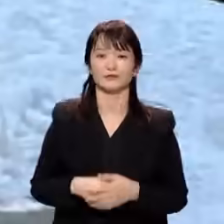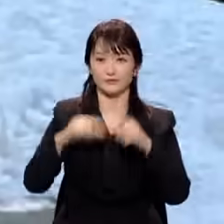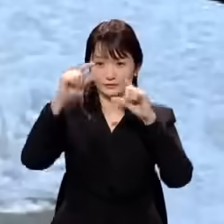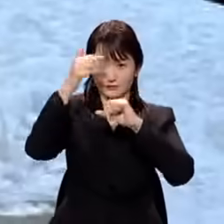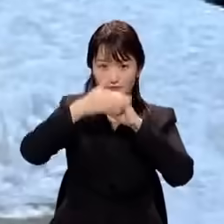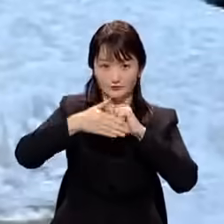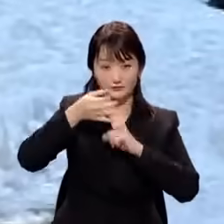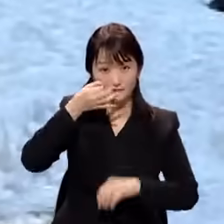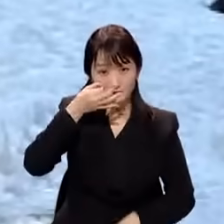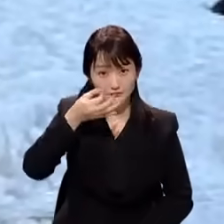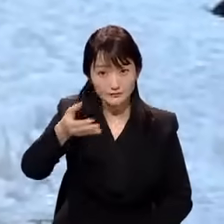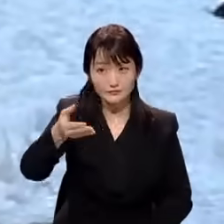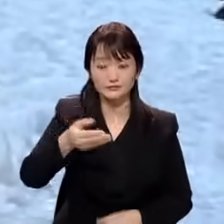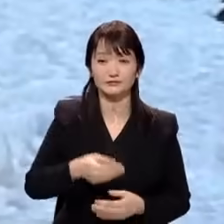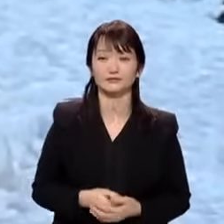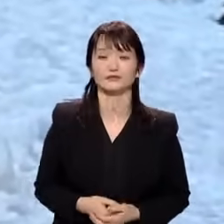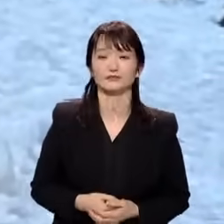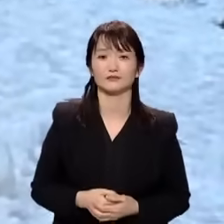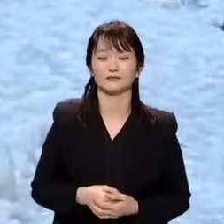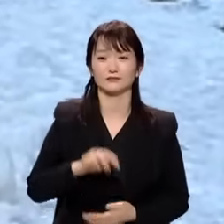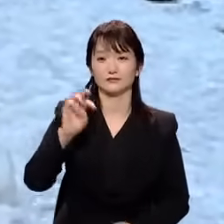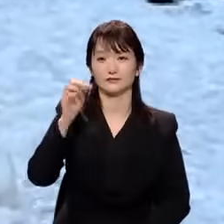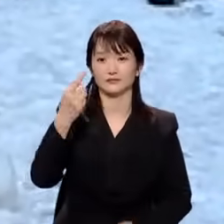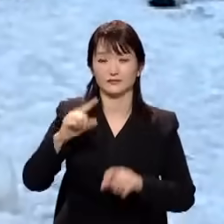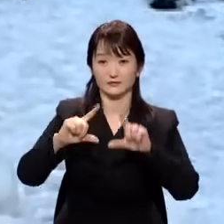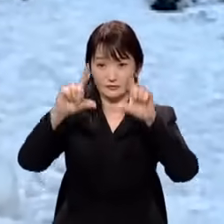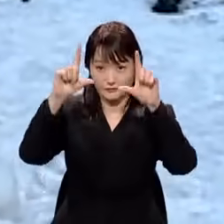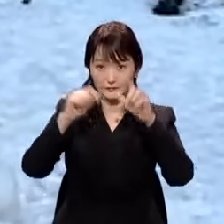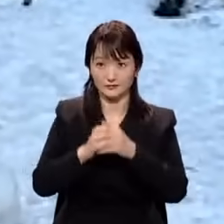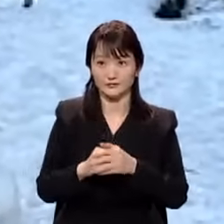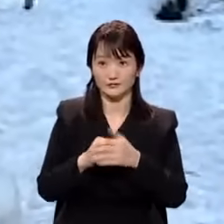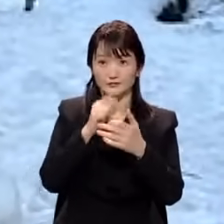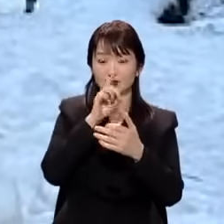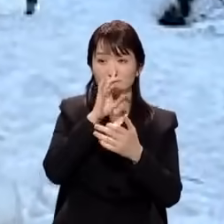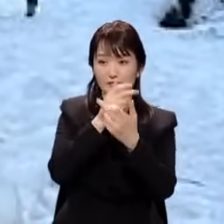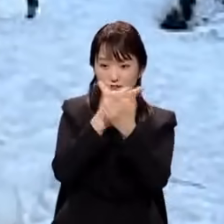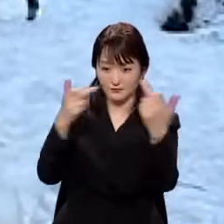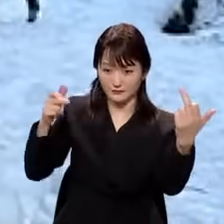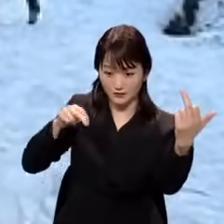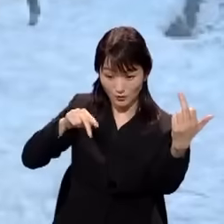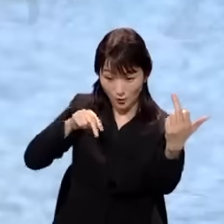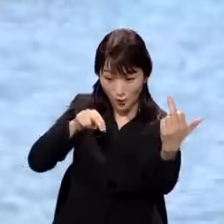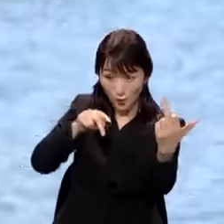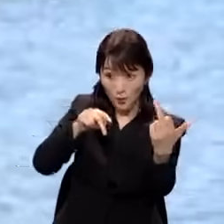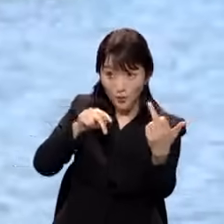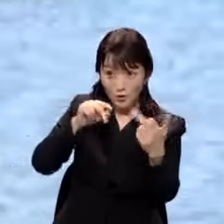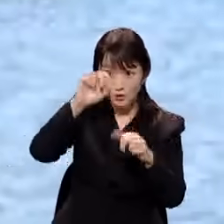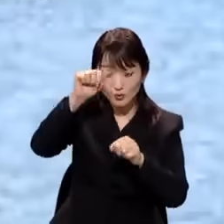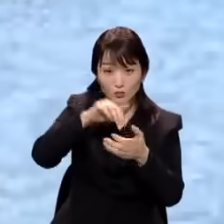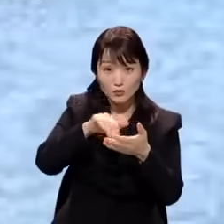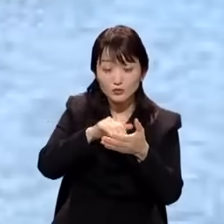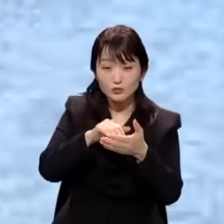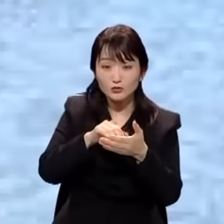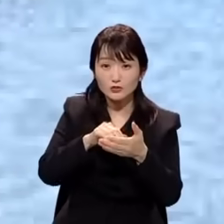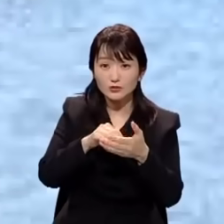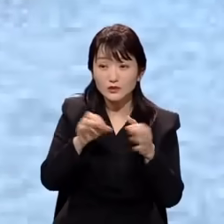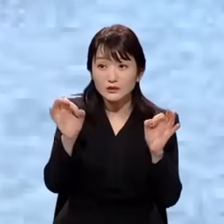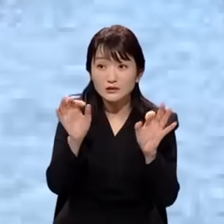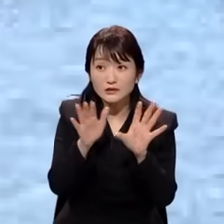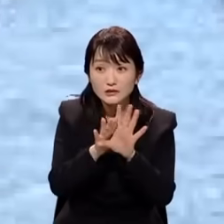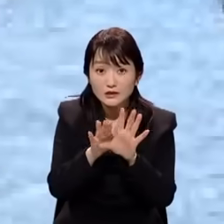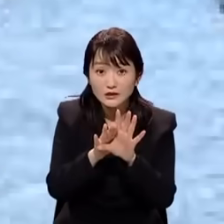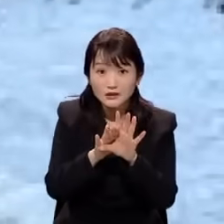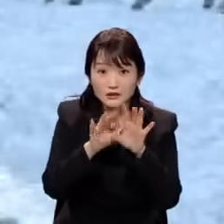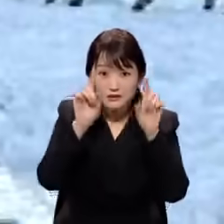보시죠. 31일 설악산 등반 중에 멸종 위기종 사냥을 저렇게 발견했어요. 배가 많이 고픈지 사람을 봐도